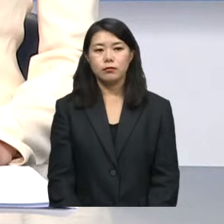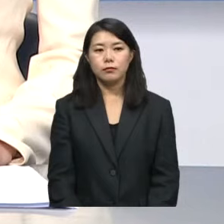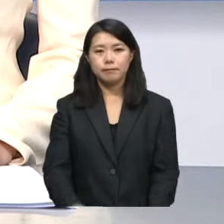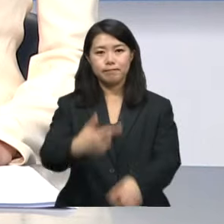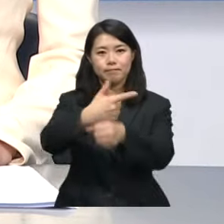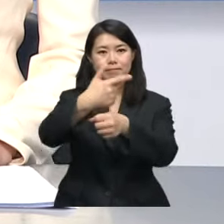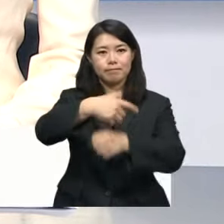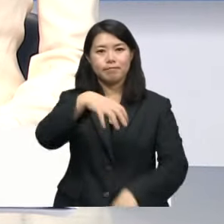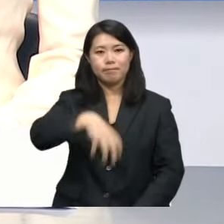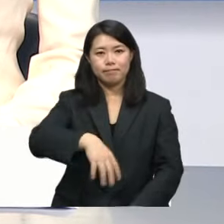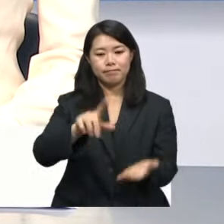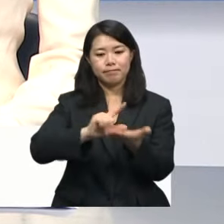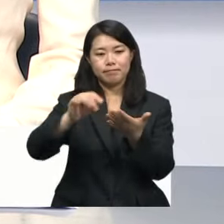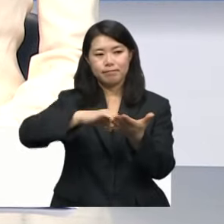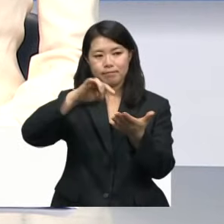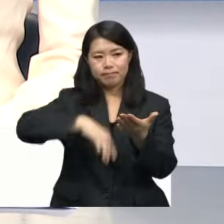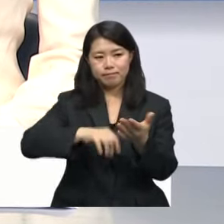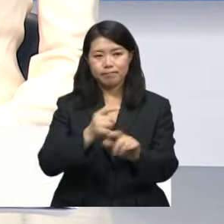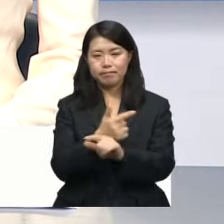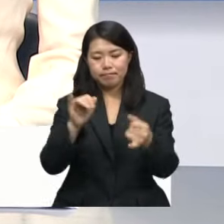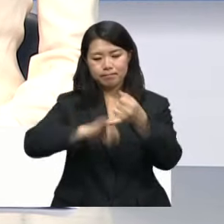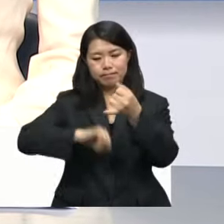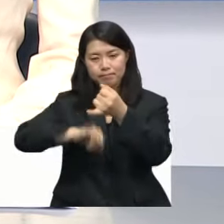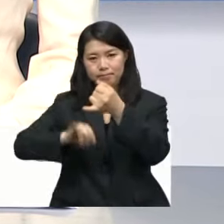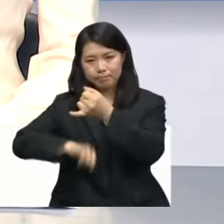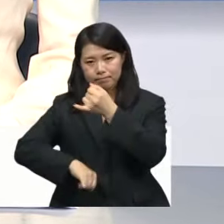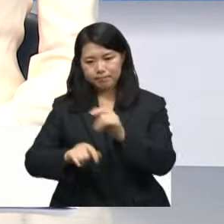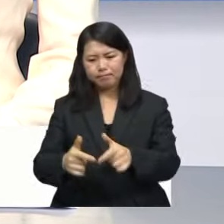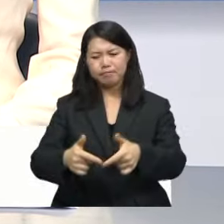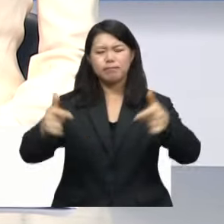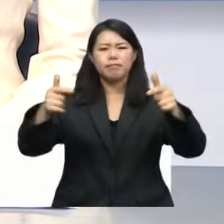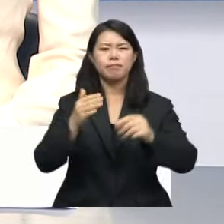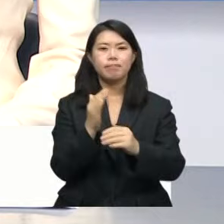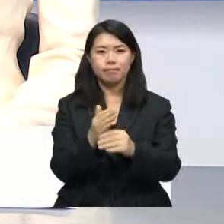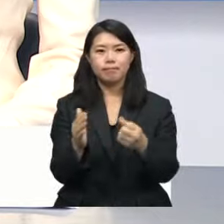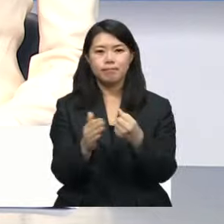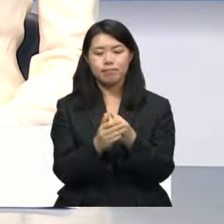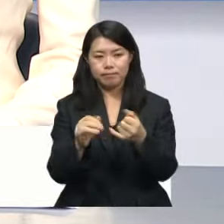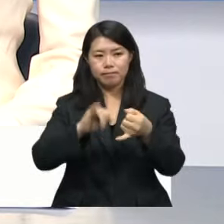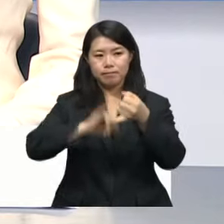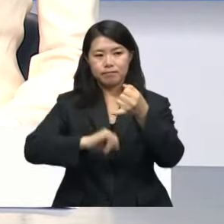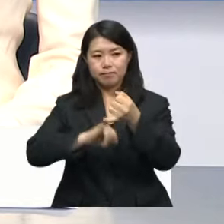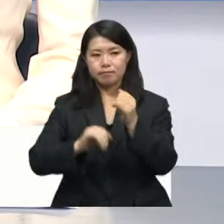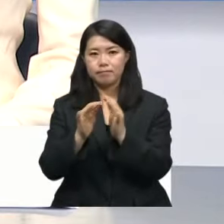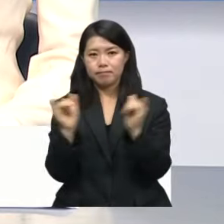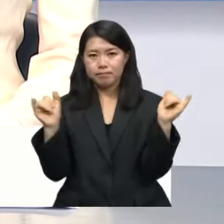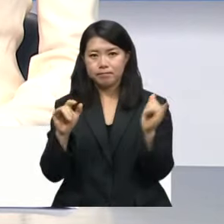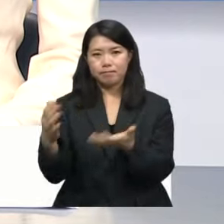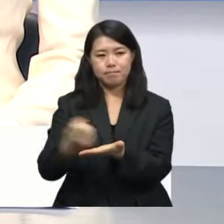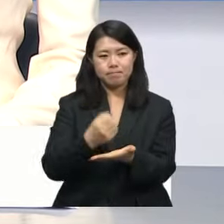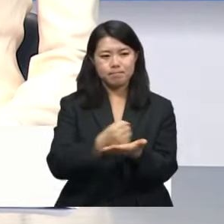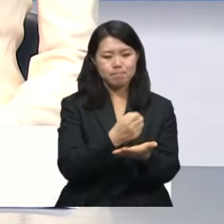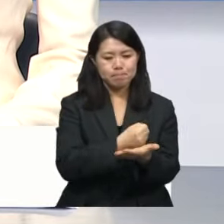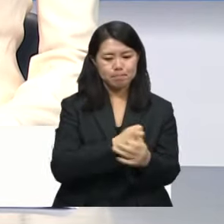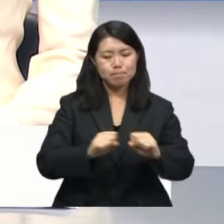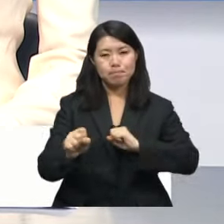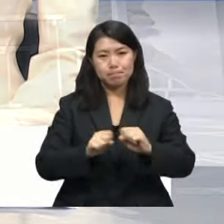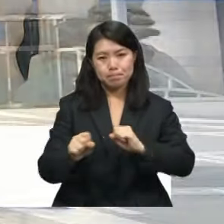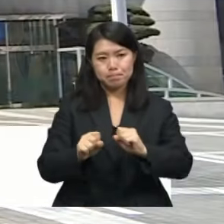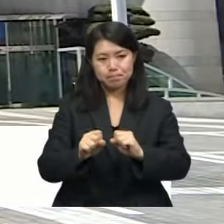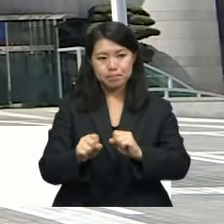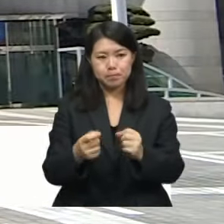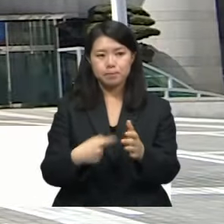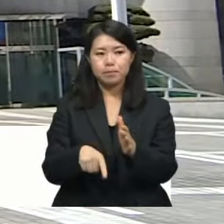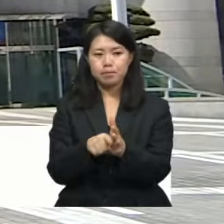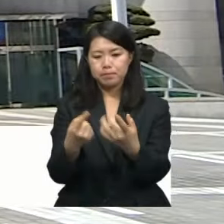남양주시는 지방세와 세외 수입 2월 체납액이 매년 증가함에 따라 고액 상습 체납자에 대한 징수 활동을 강화하기 위해